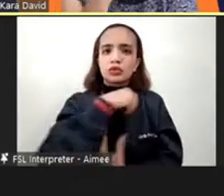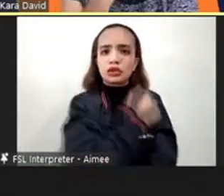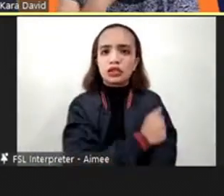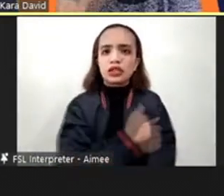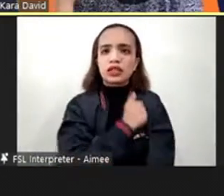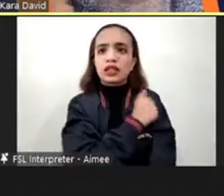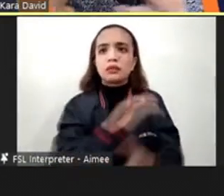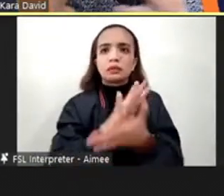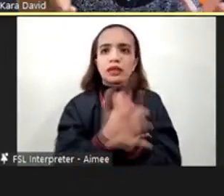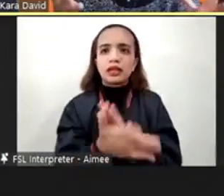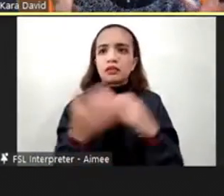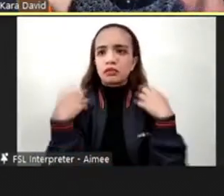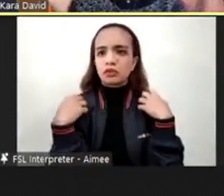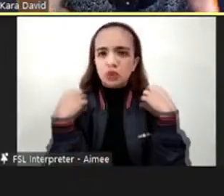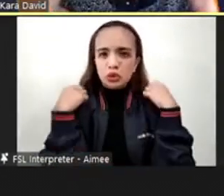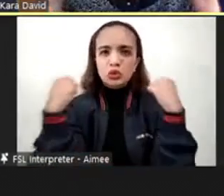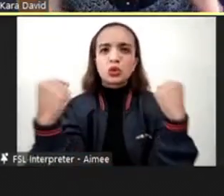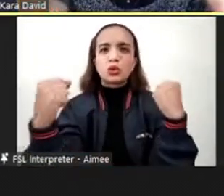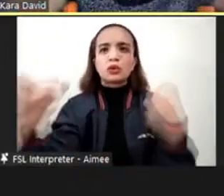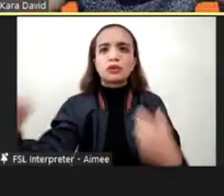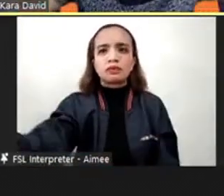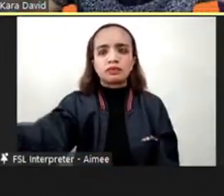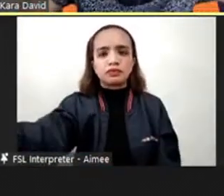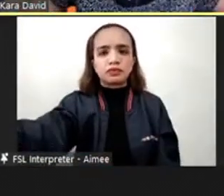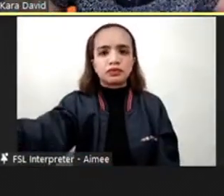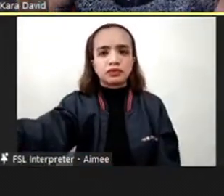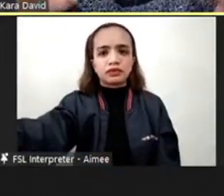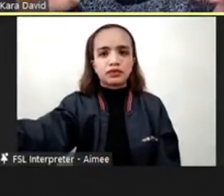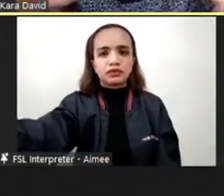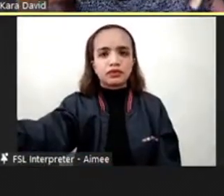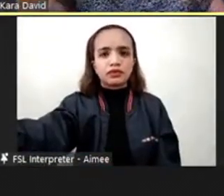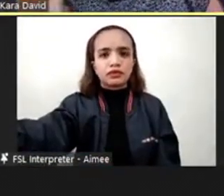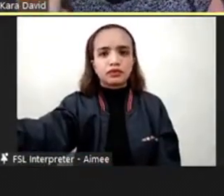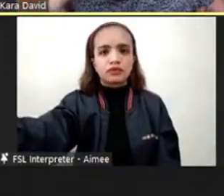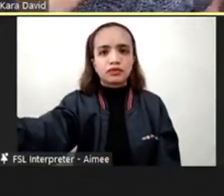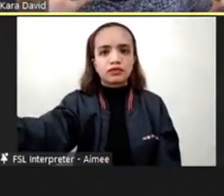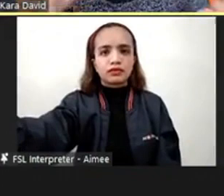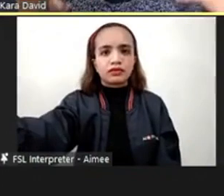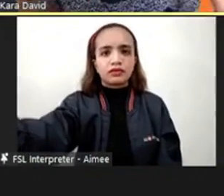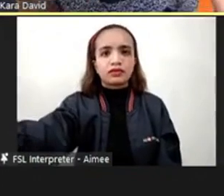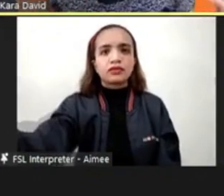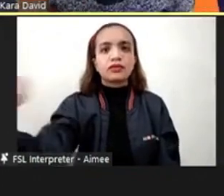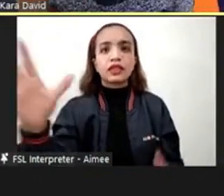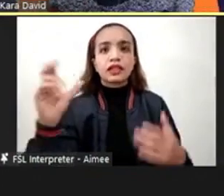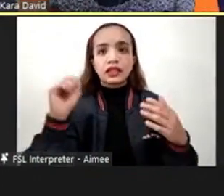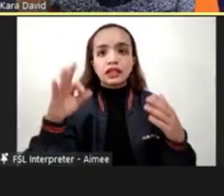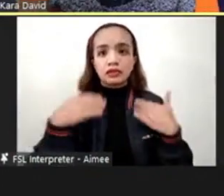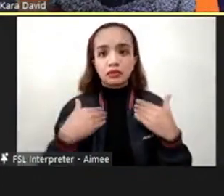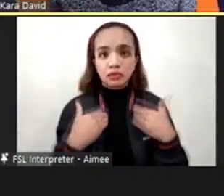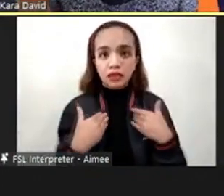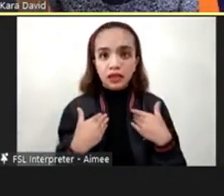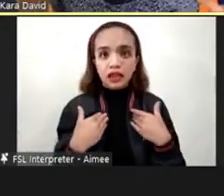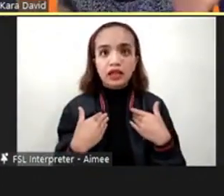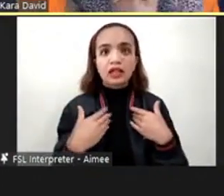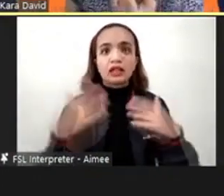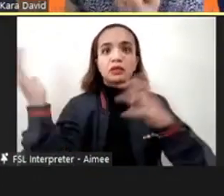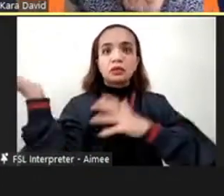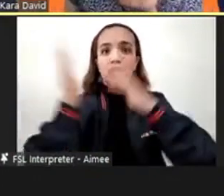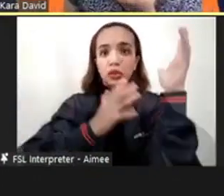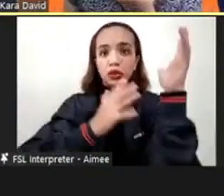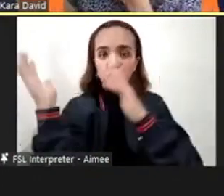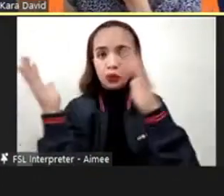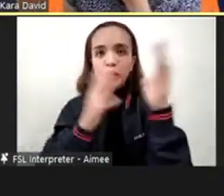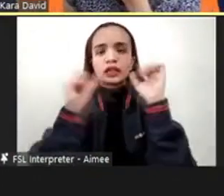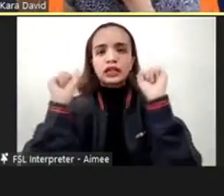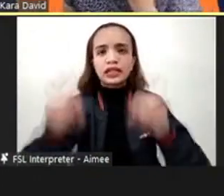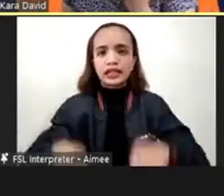matatag. In fact, ito yung mga images na pumapasok sa utak ko. Pag may mga bagyo o kaya trahedya, nakakayanan pa ng